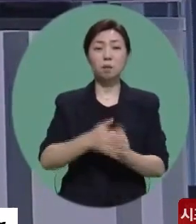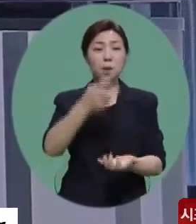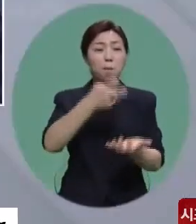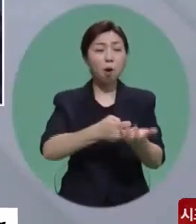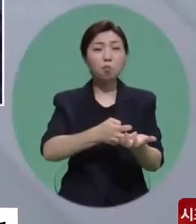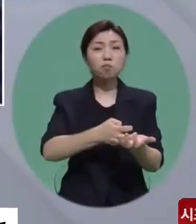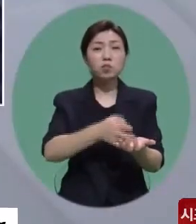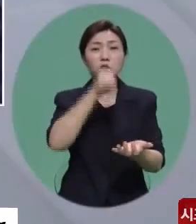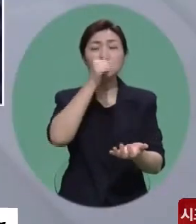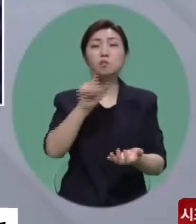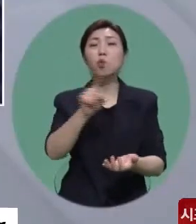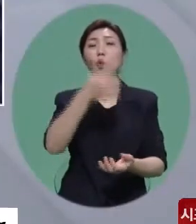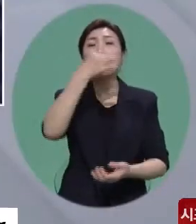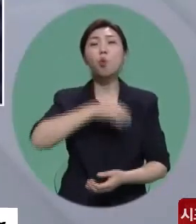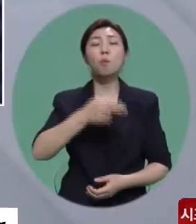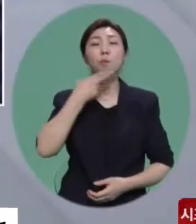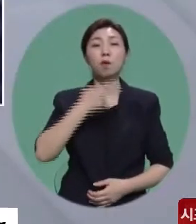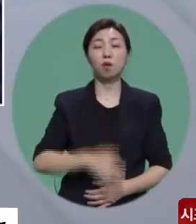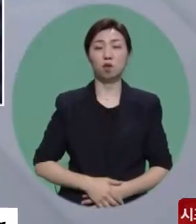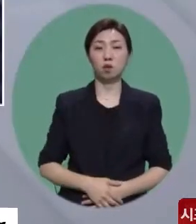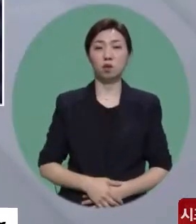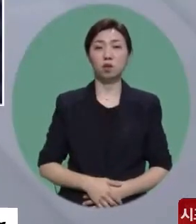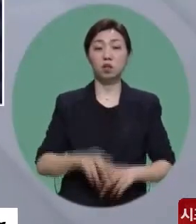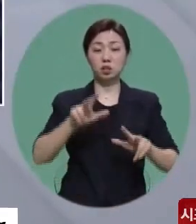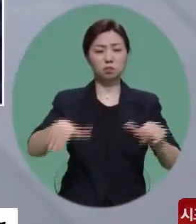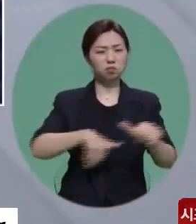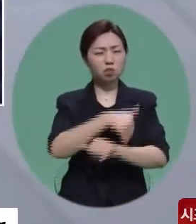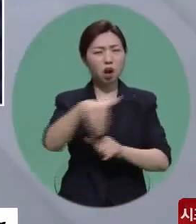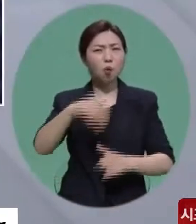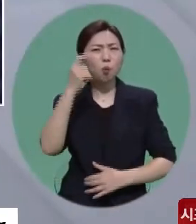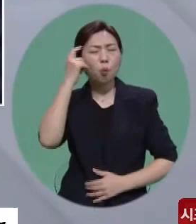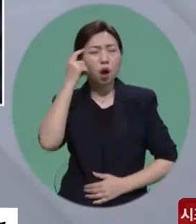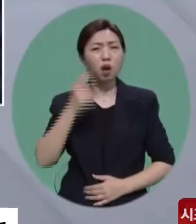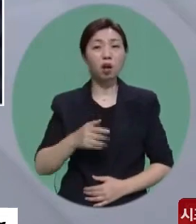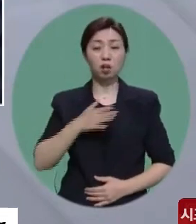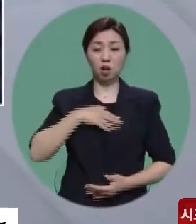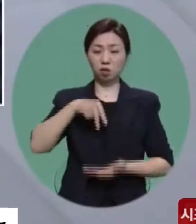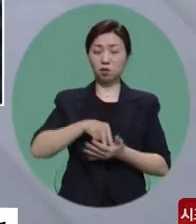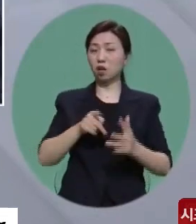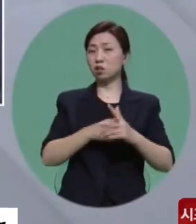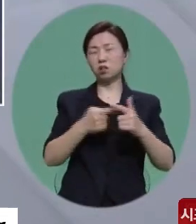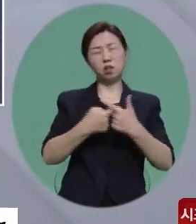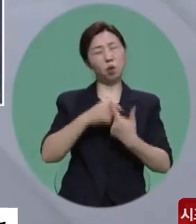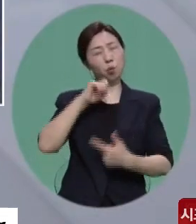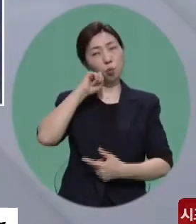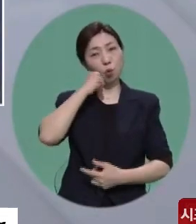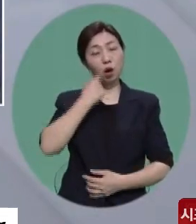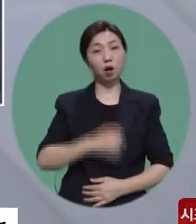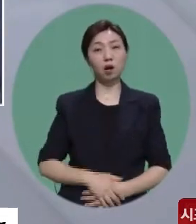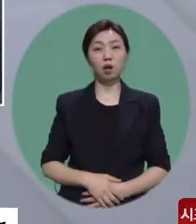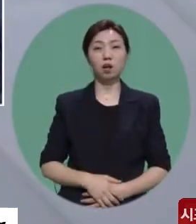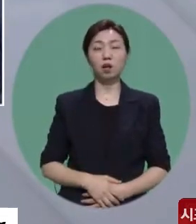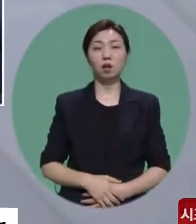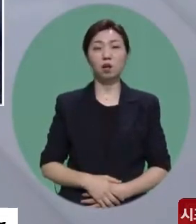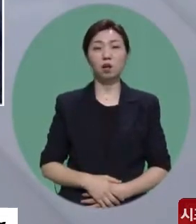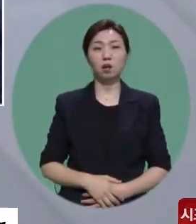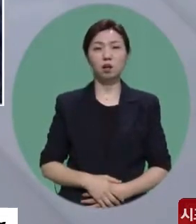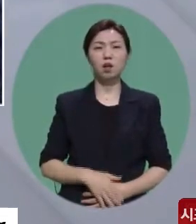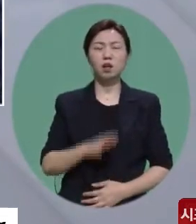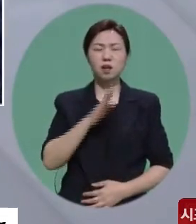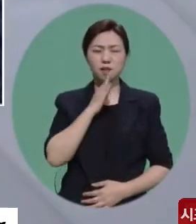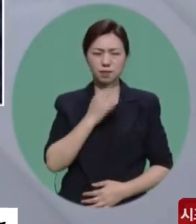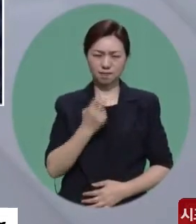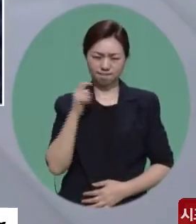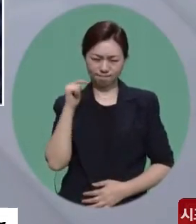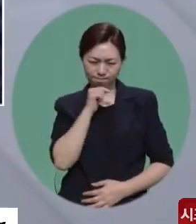뭐합니까? 그래서 저는 이게 이렇게 된 현실이 도대체 왜 그런지 이해가 좀 안 되는데 저는 이걸 엄정하게 진상을